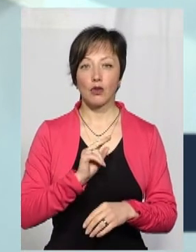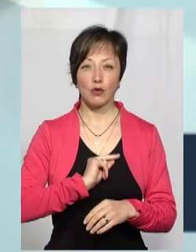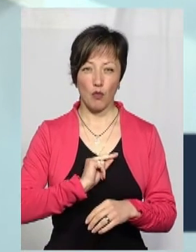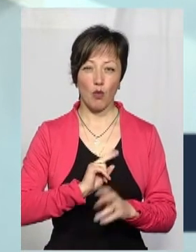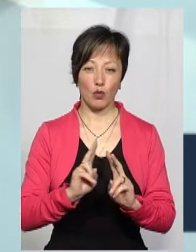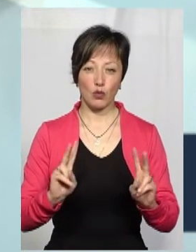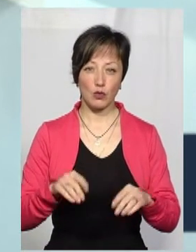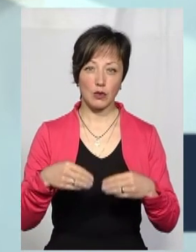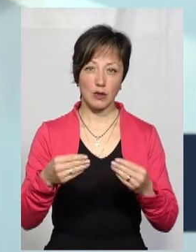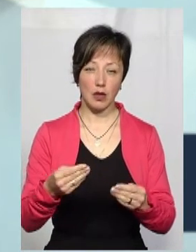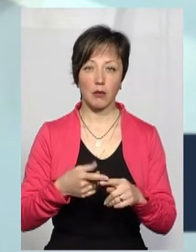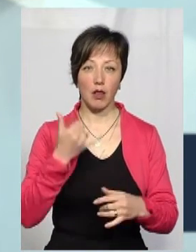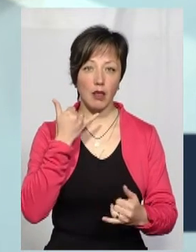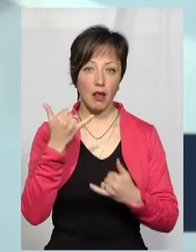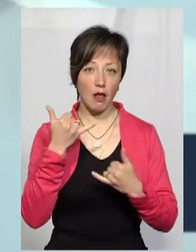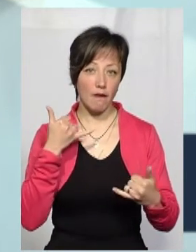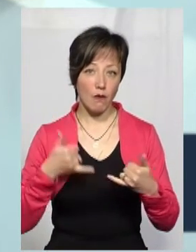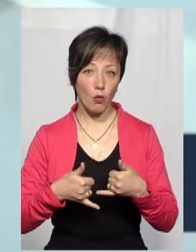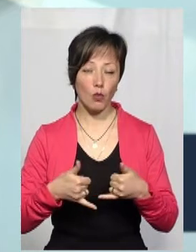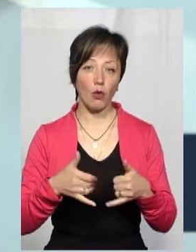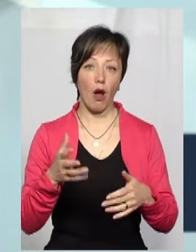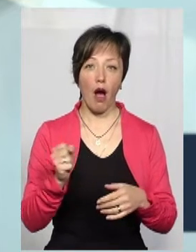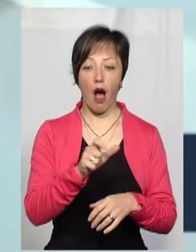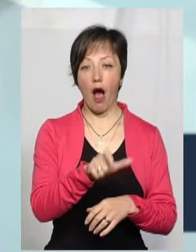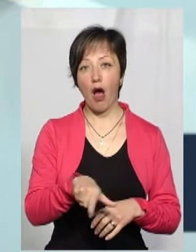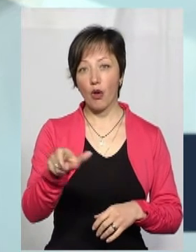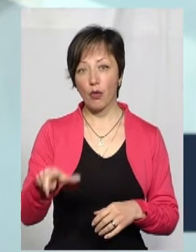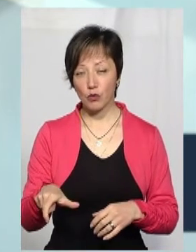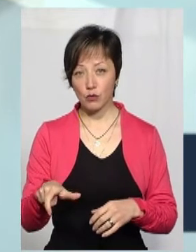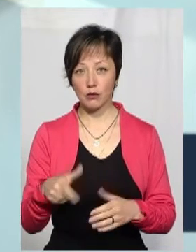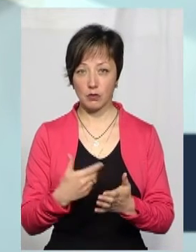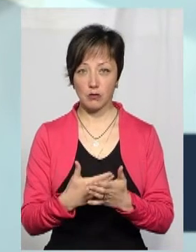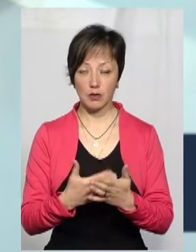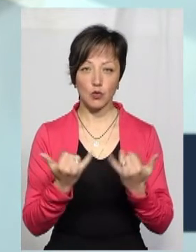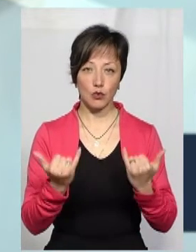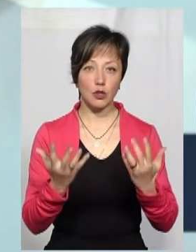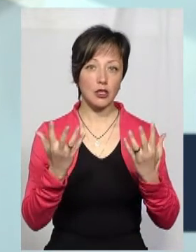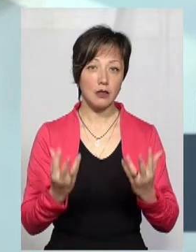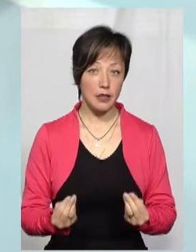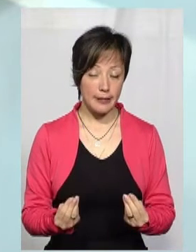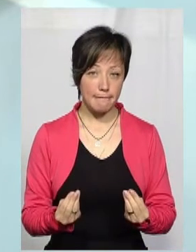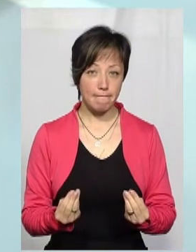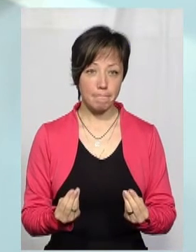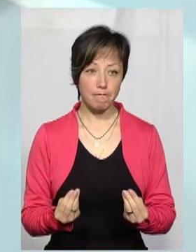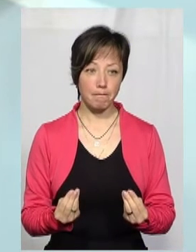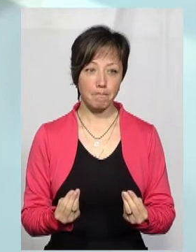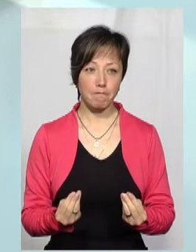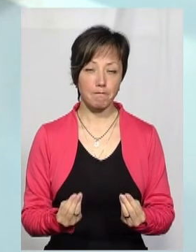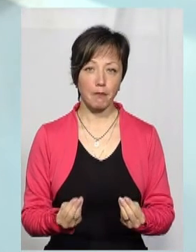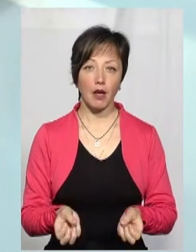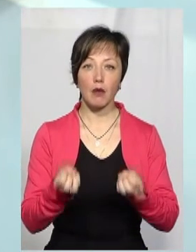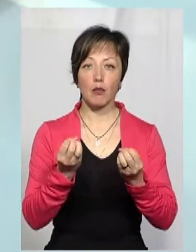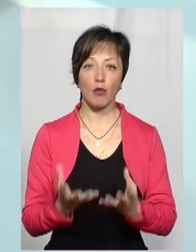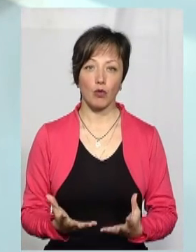по суті, в общем-то, і по телефону одні, а з людьми на сьогоднішній день спрощена